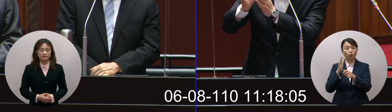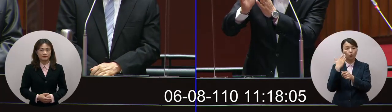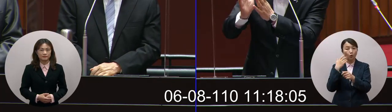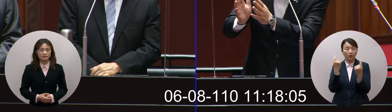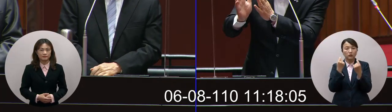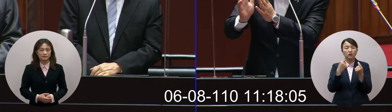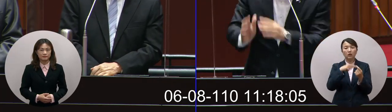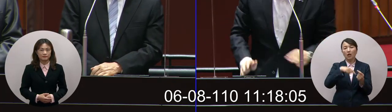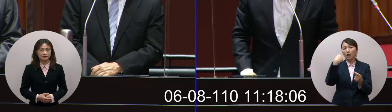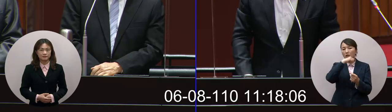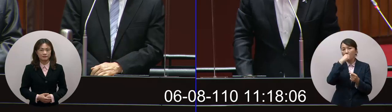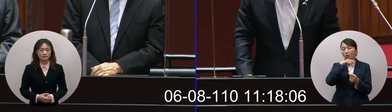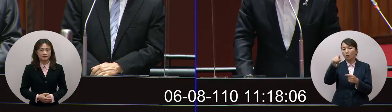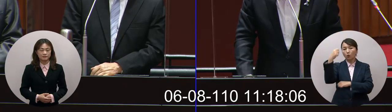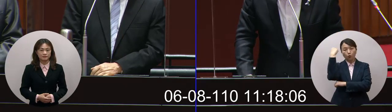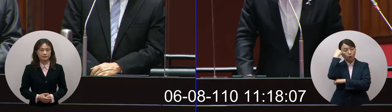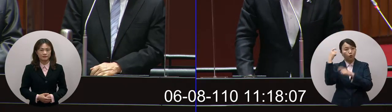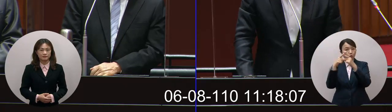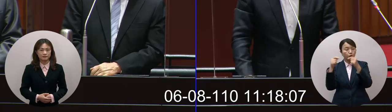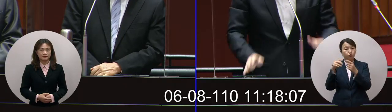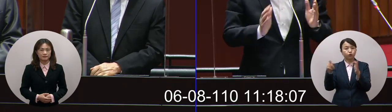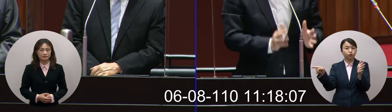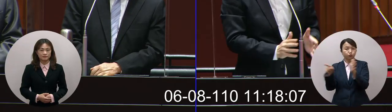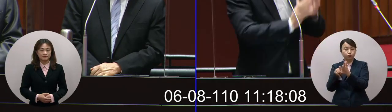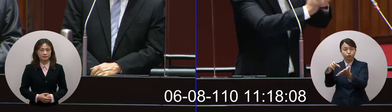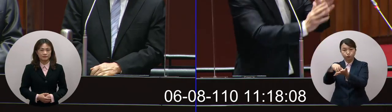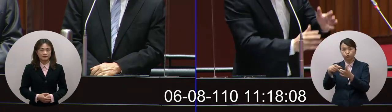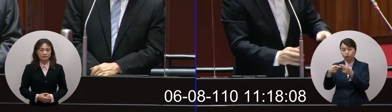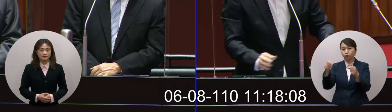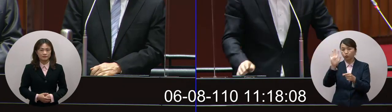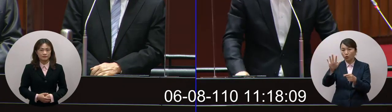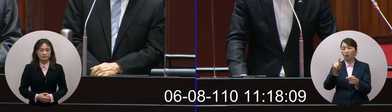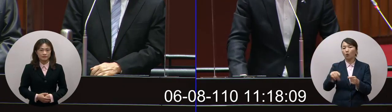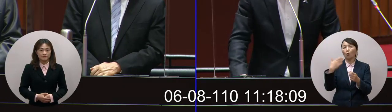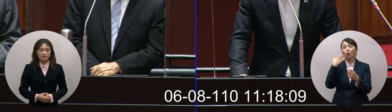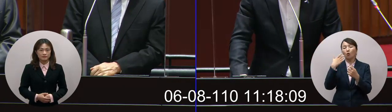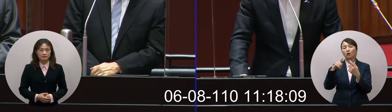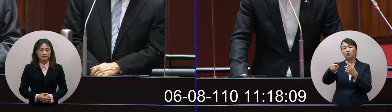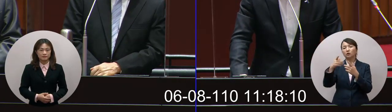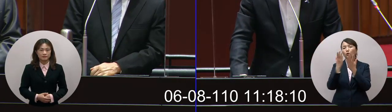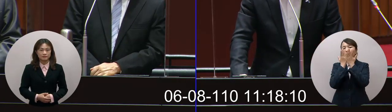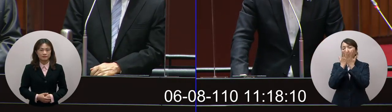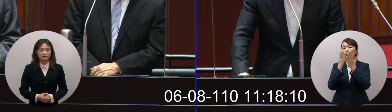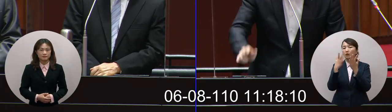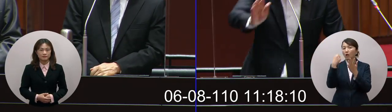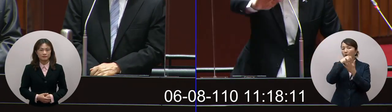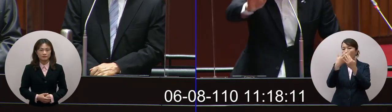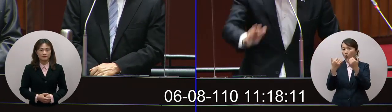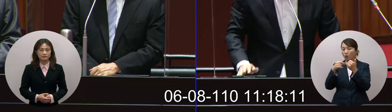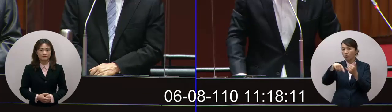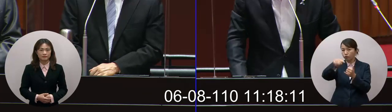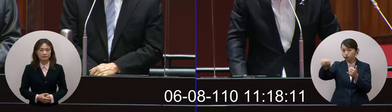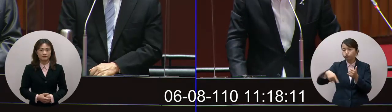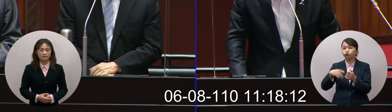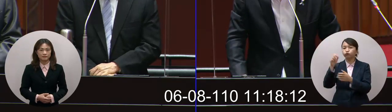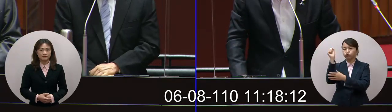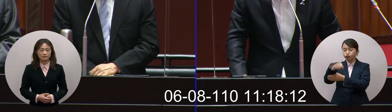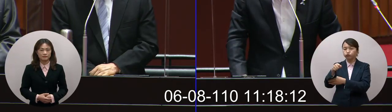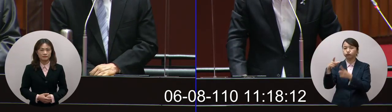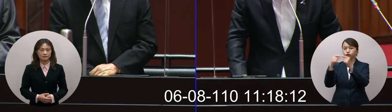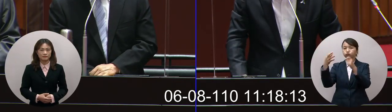啊取得永久居留证的人。或者学生啊，外国在那边外国留学的人，他们都可以被纾